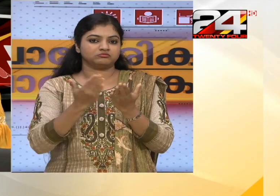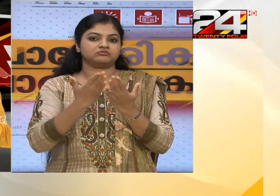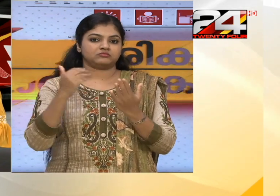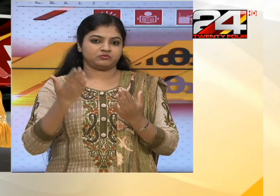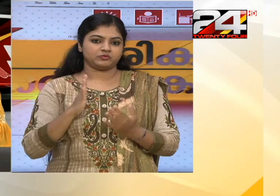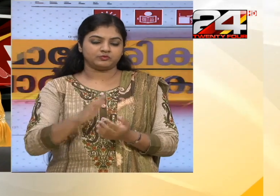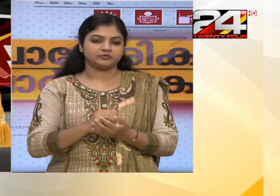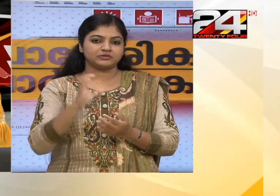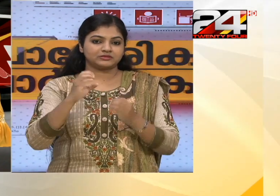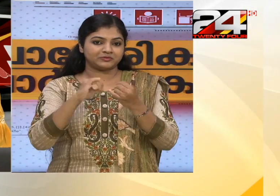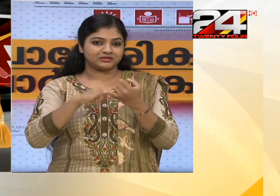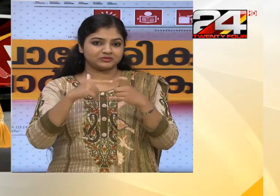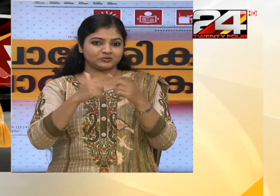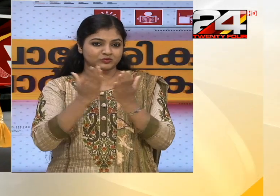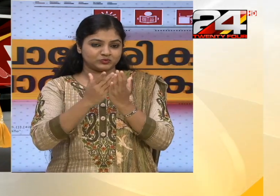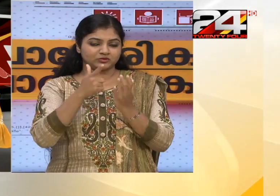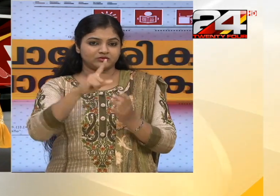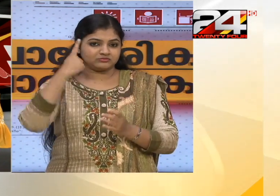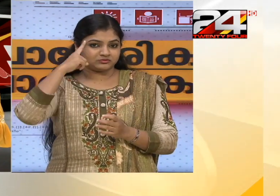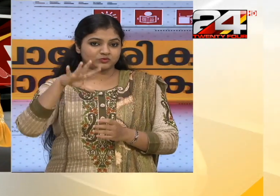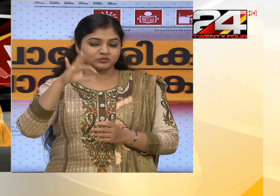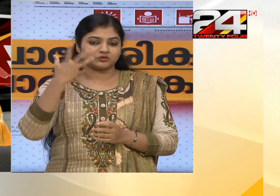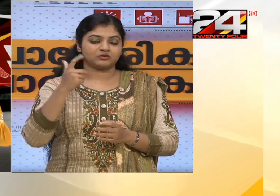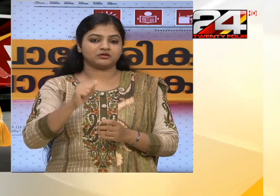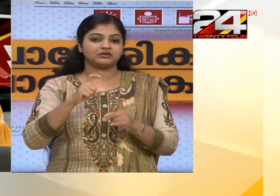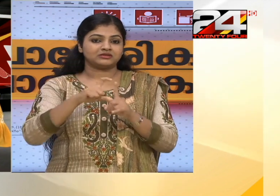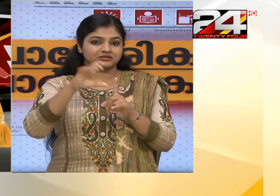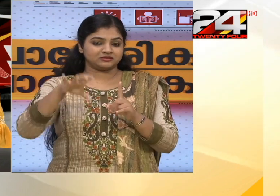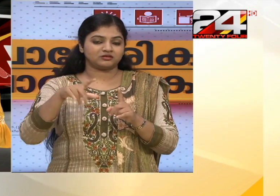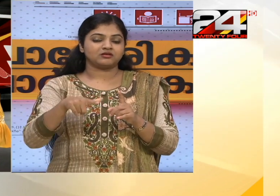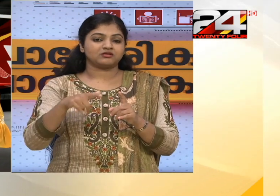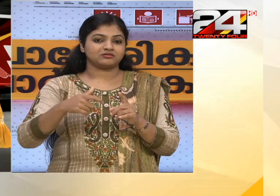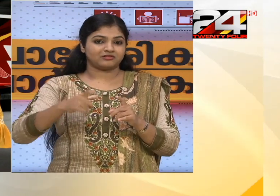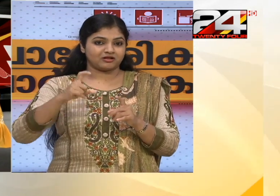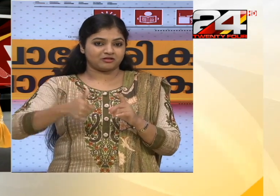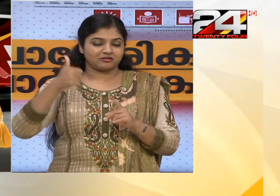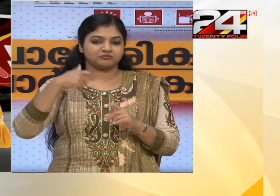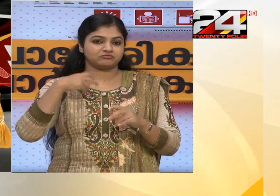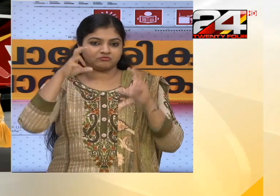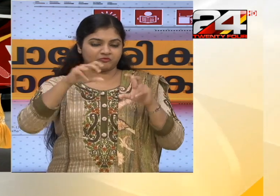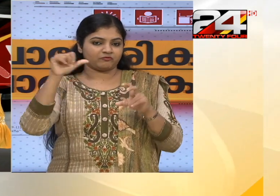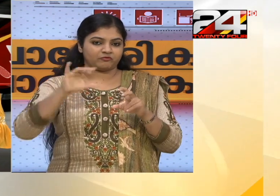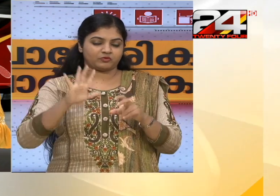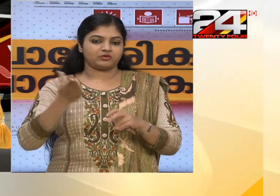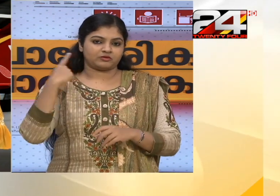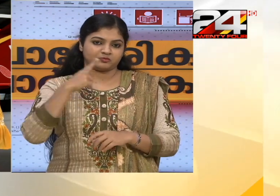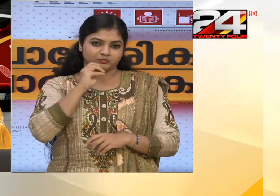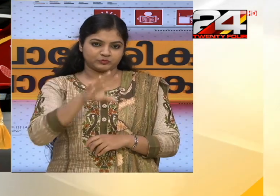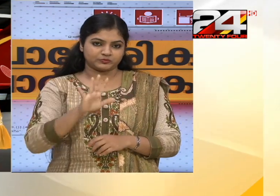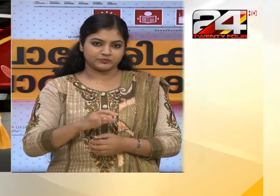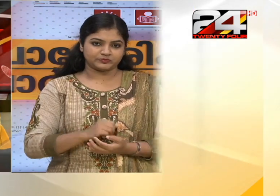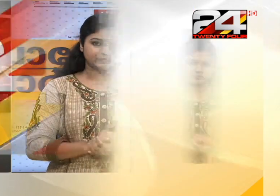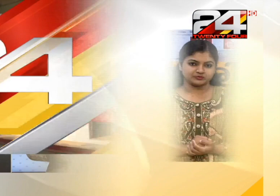ആശങ്ക. CBSE സ്കൂളുകളുടെ കാര്യത്തിൽ തീരുമാനമെടുക്കുന്നതിൽ ജില്ലാ ഭരണകൂടത്തിന് പരിമിതികളുണ്ടെന്ന് ജില്ലാ കളക്ടർ ഇന്നലെ തന്നെ വ്യക്തമാക്കിയിരുന്നു.